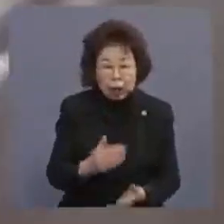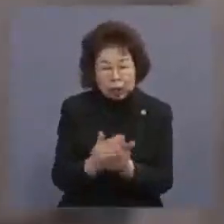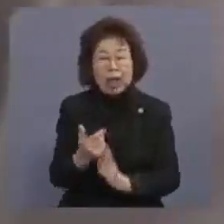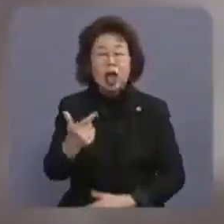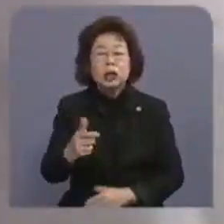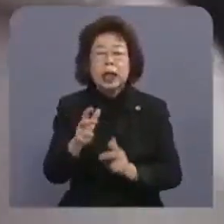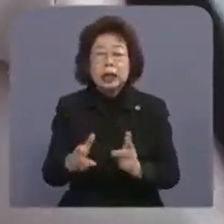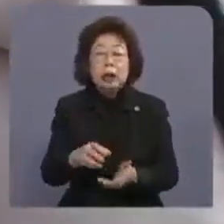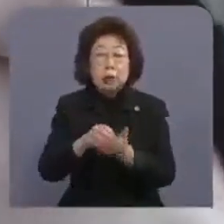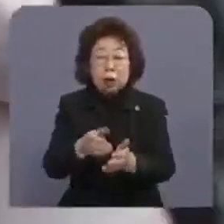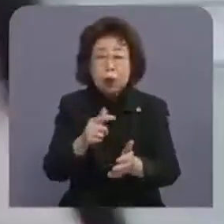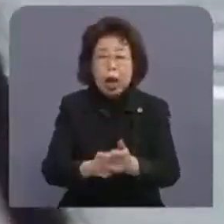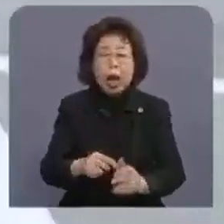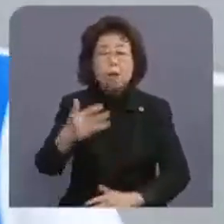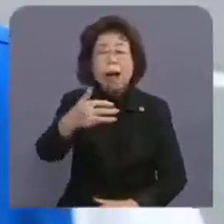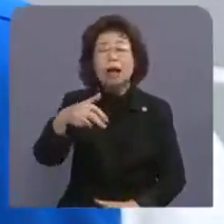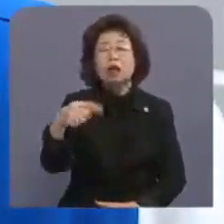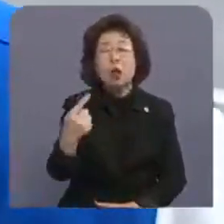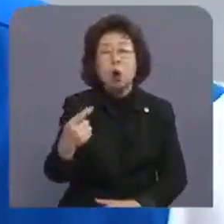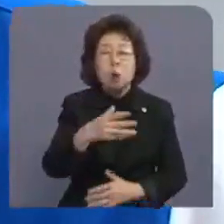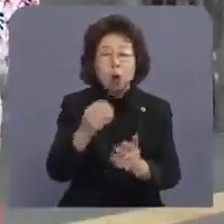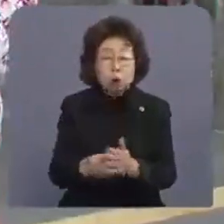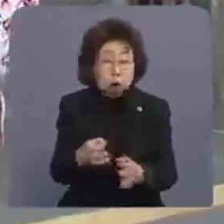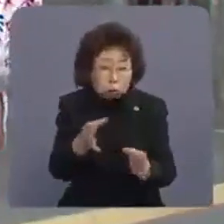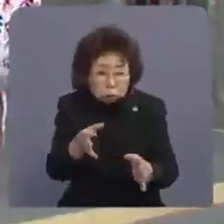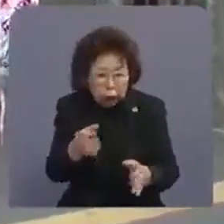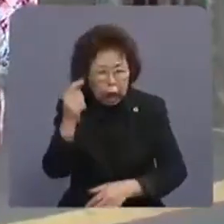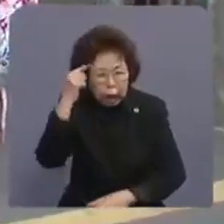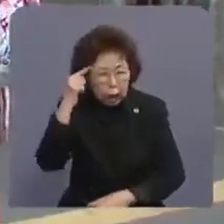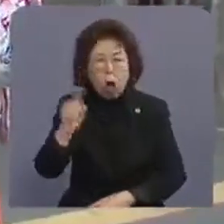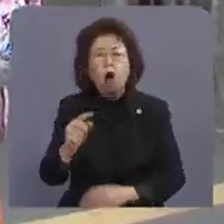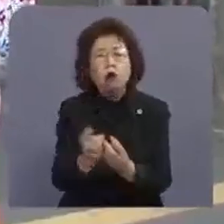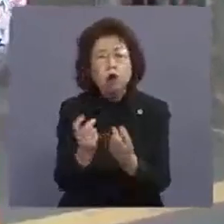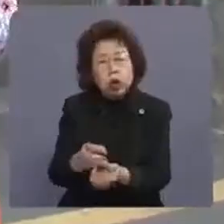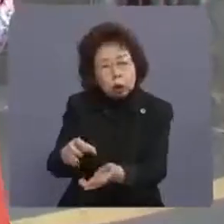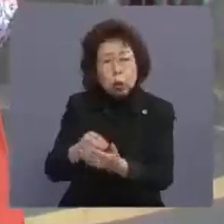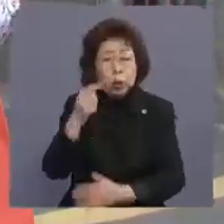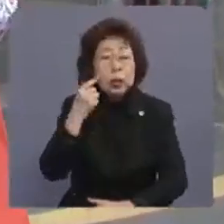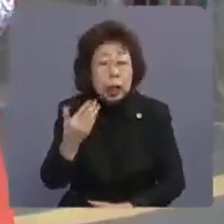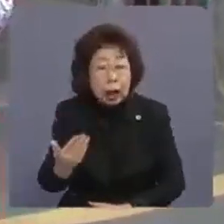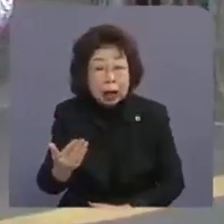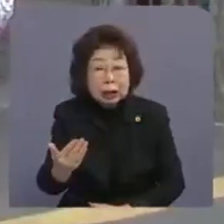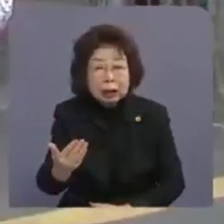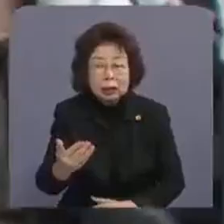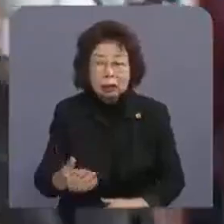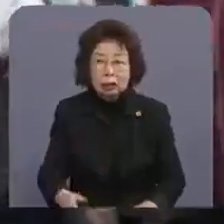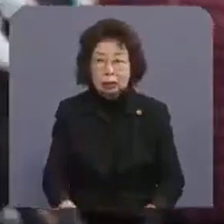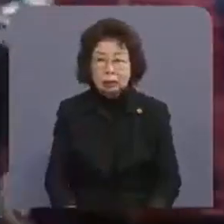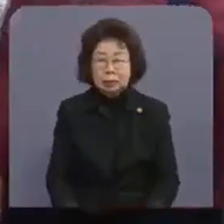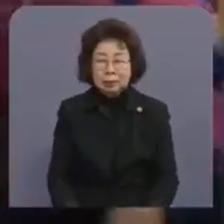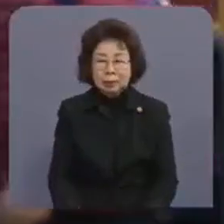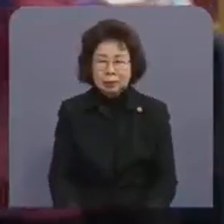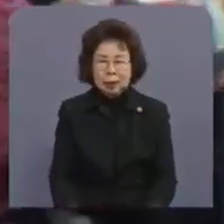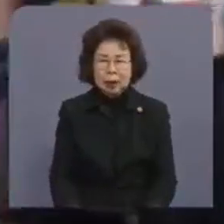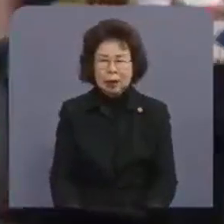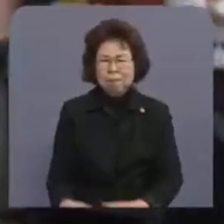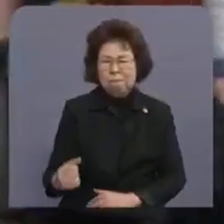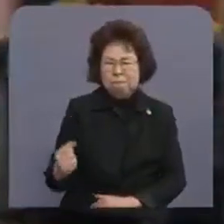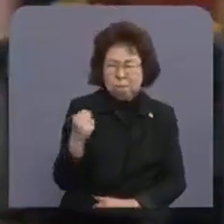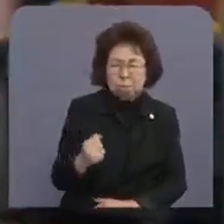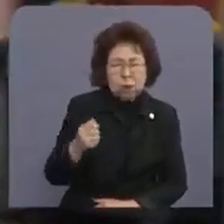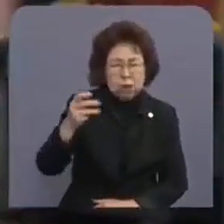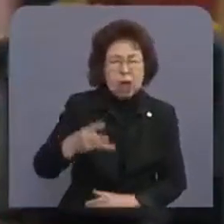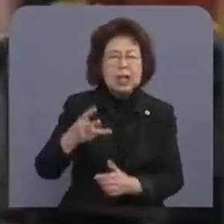사업에 투입할 8조 원 이상의 추정 예산을 어떻게 확보할지 물었습니다. 힘 있는